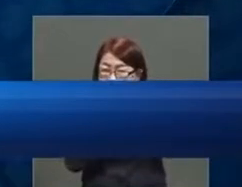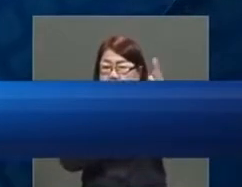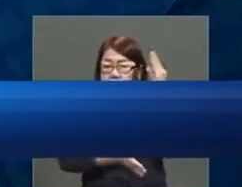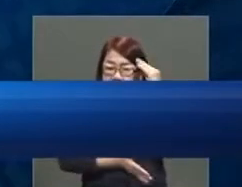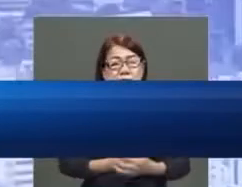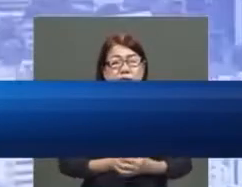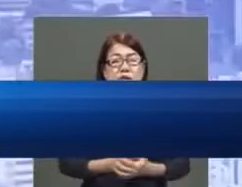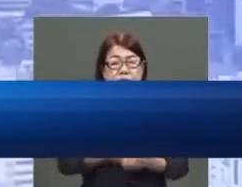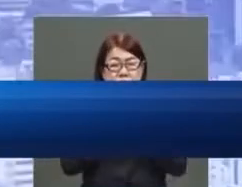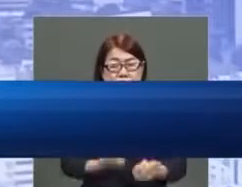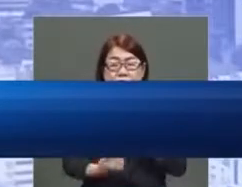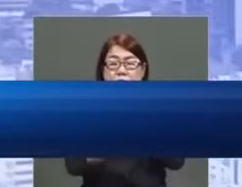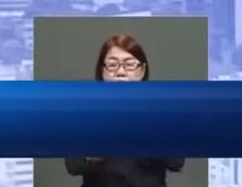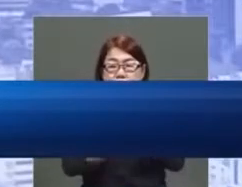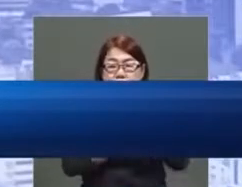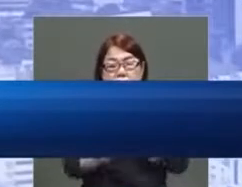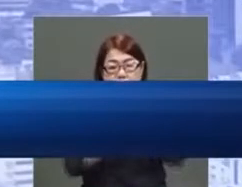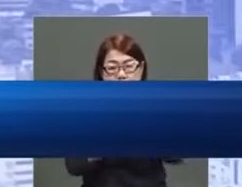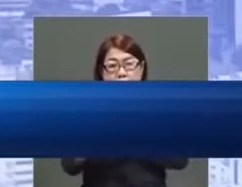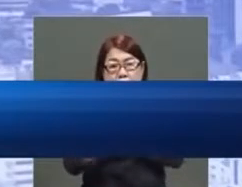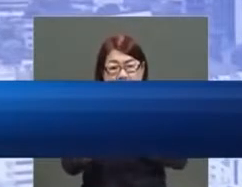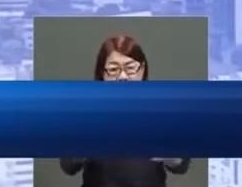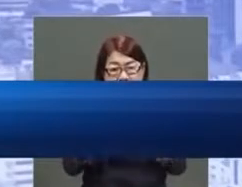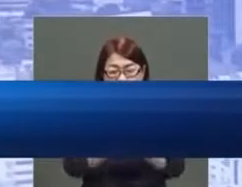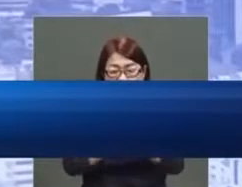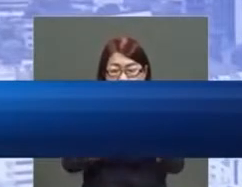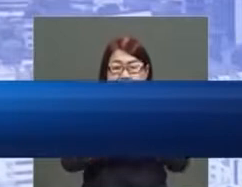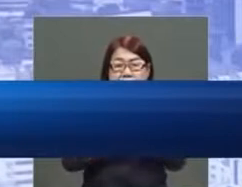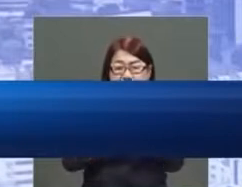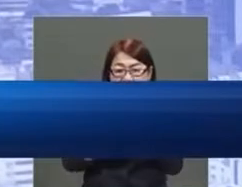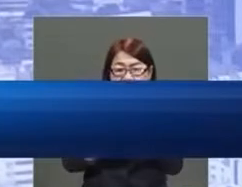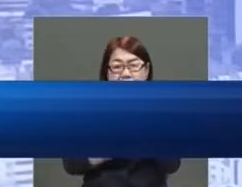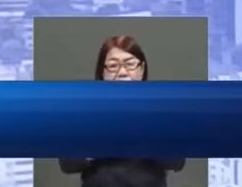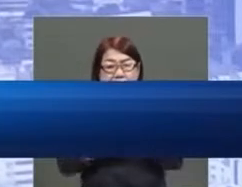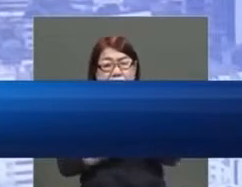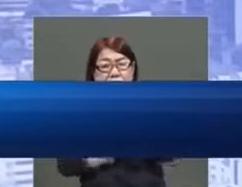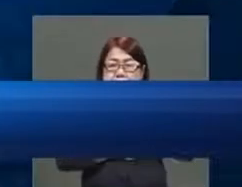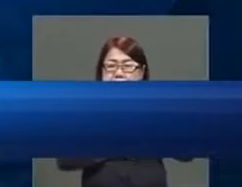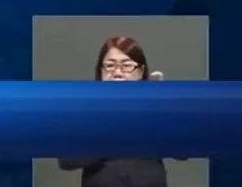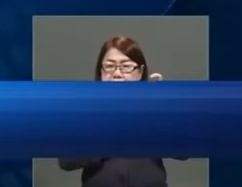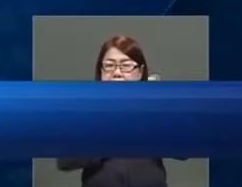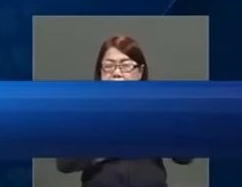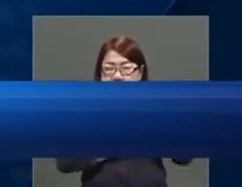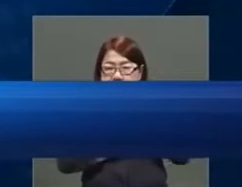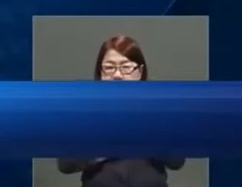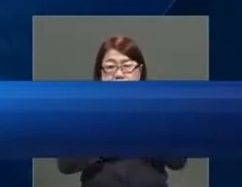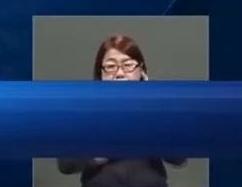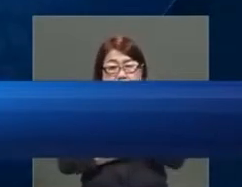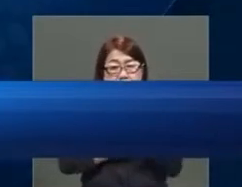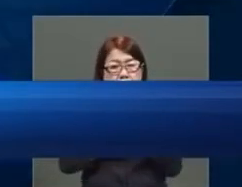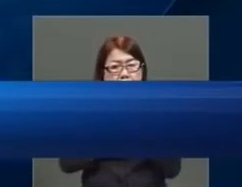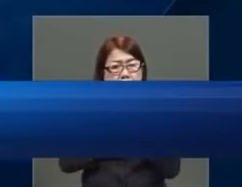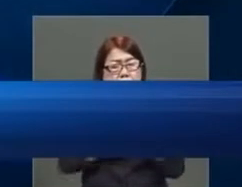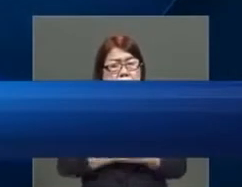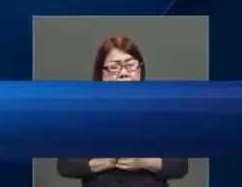และสารสุขด้านหน้าคนที่มีโรคประจำตัวเช่นโรคทางเดินหายใจรุนแรงโรคไตวายเรื้อรังโรคหัวใจและ